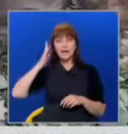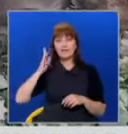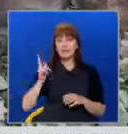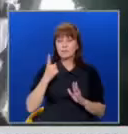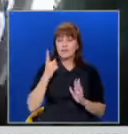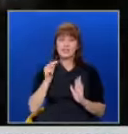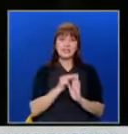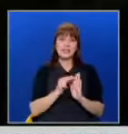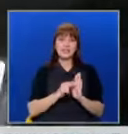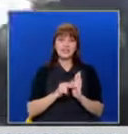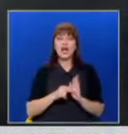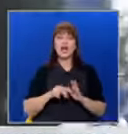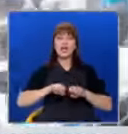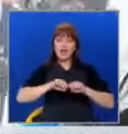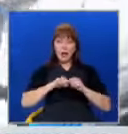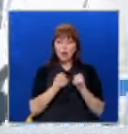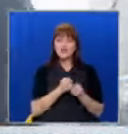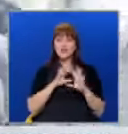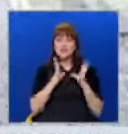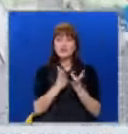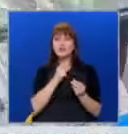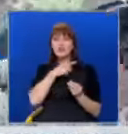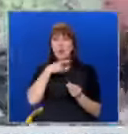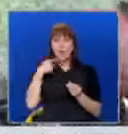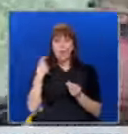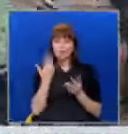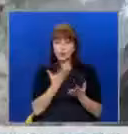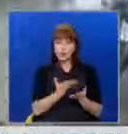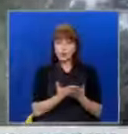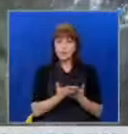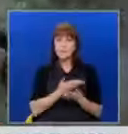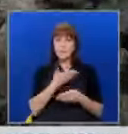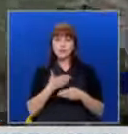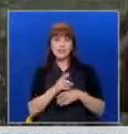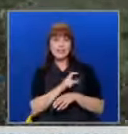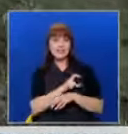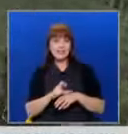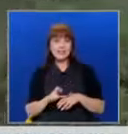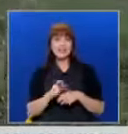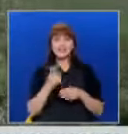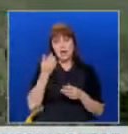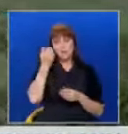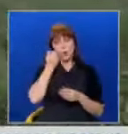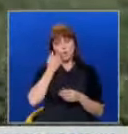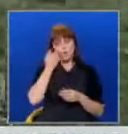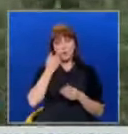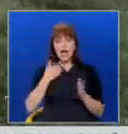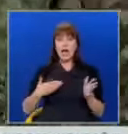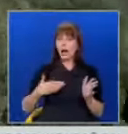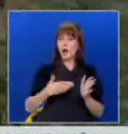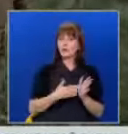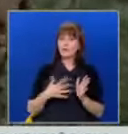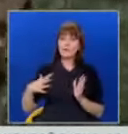да унищожават руска жива сила, боеприпаси и техника. По думите му, последната седмица е била ползотворна за